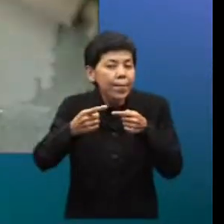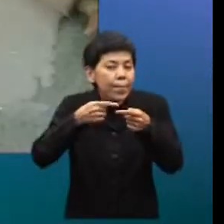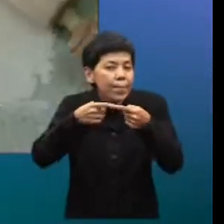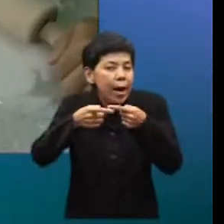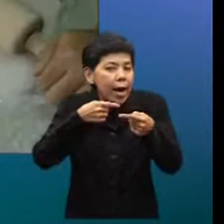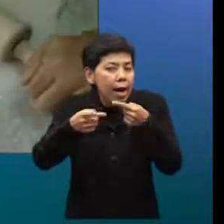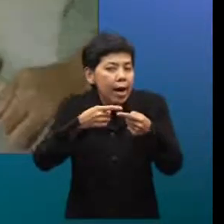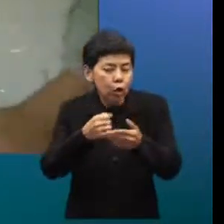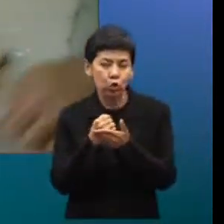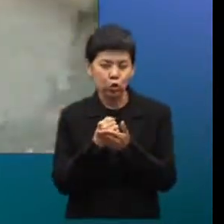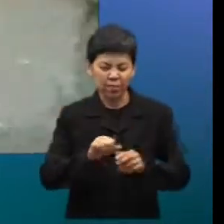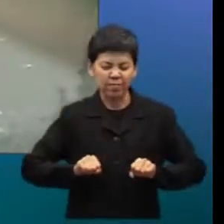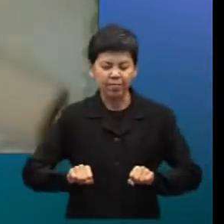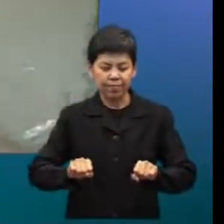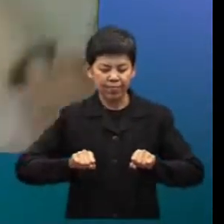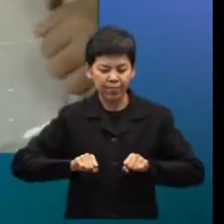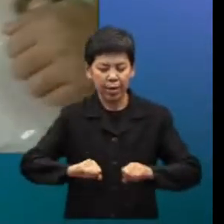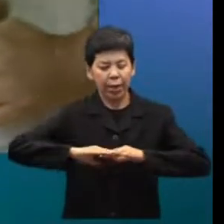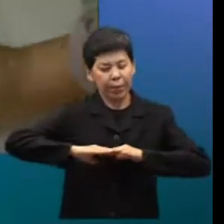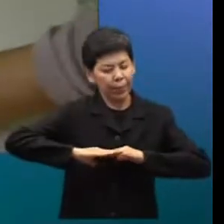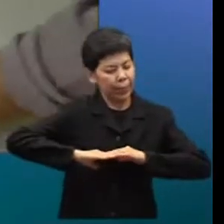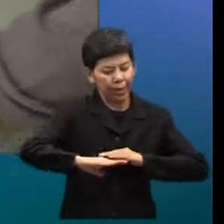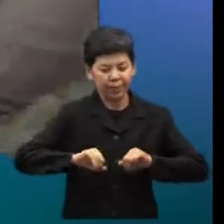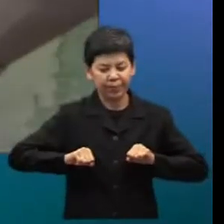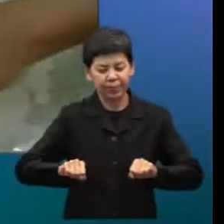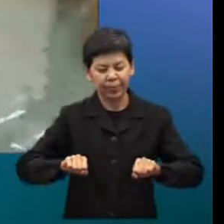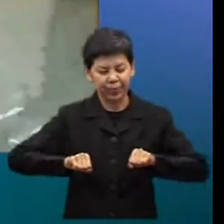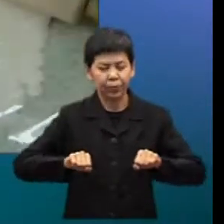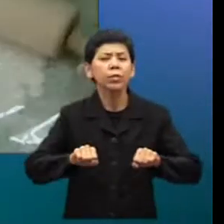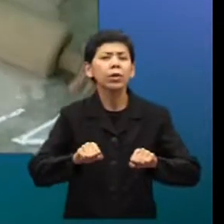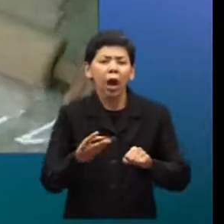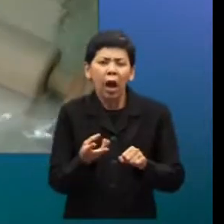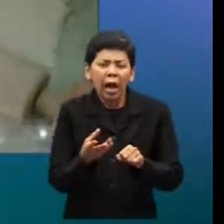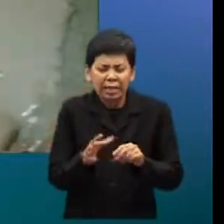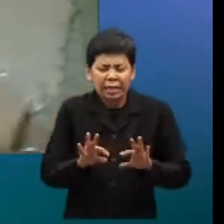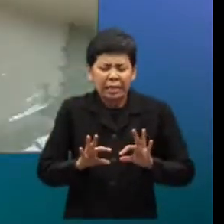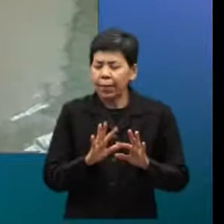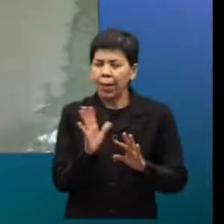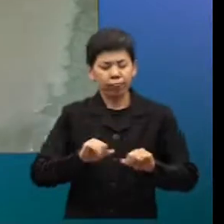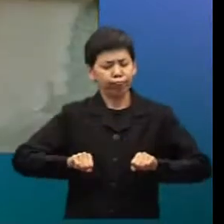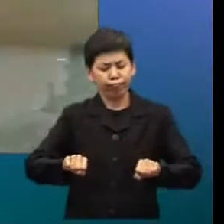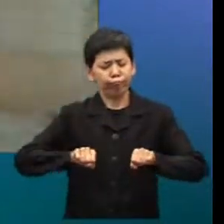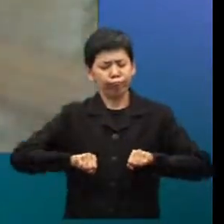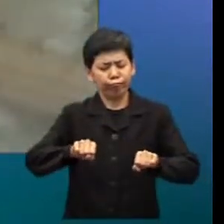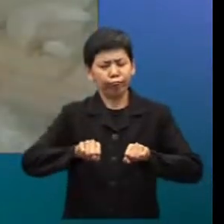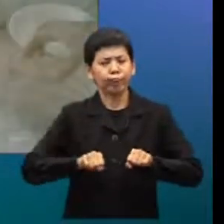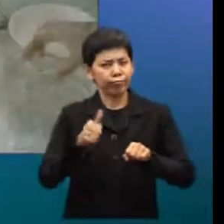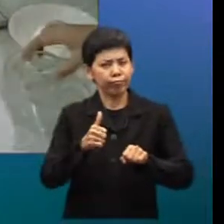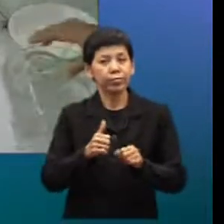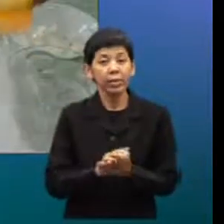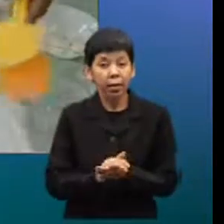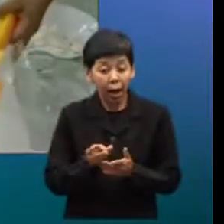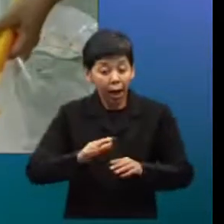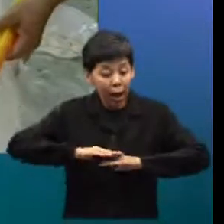ติกทนความร้อนช่วยในการบดเป็นเทคนิคอย่างหนึ่งเพื่อป้องกันไม่ให้ข้าวติดลูกกลิ้งครับ